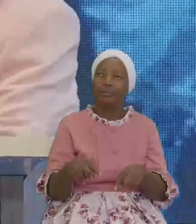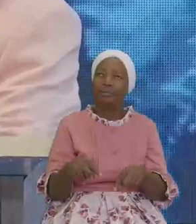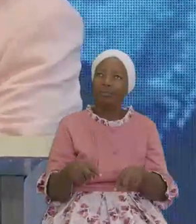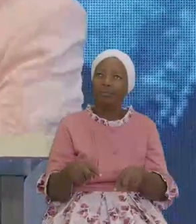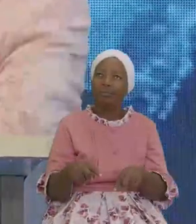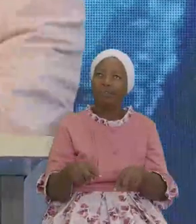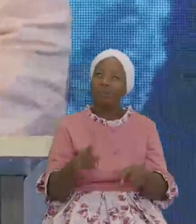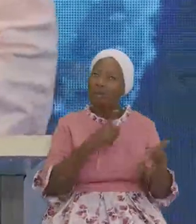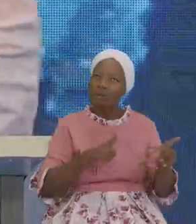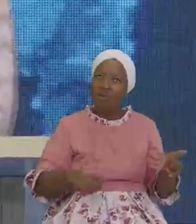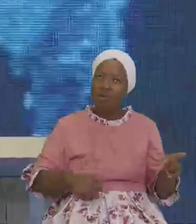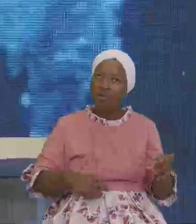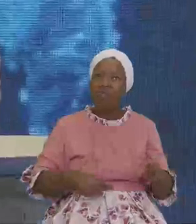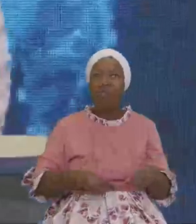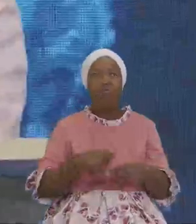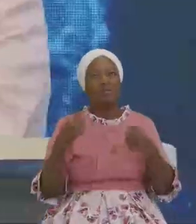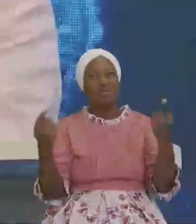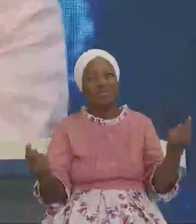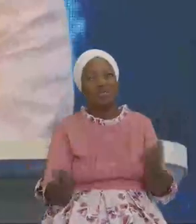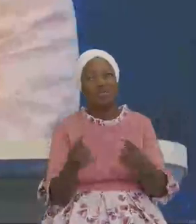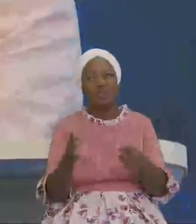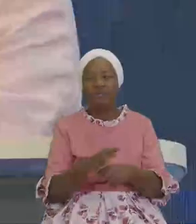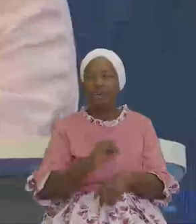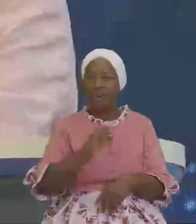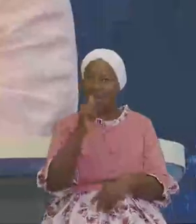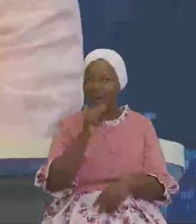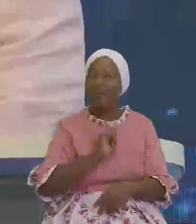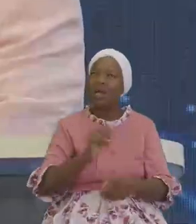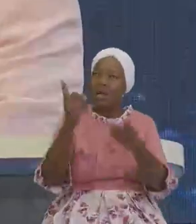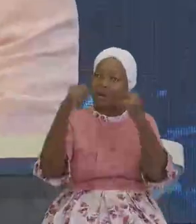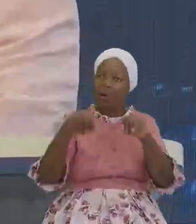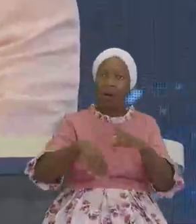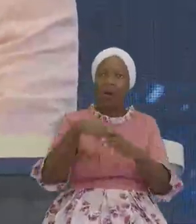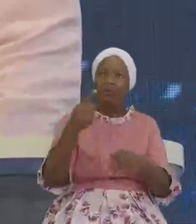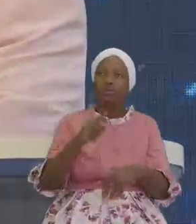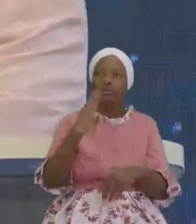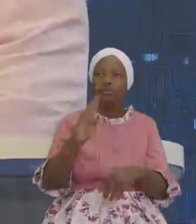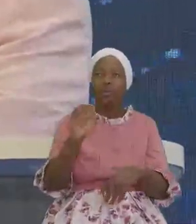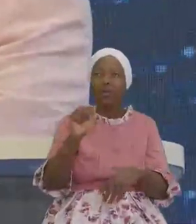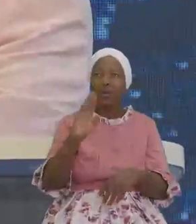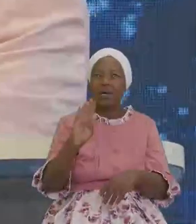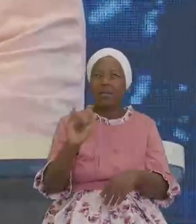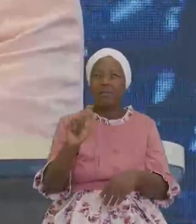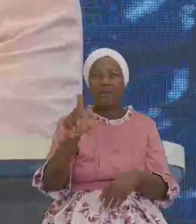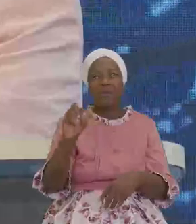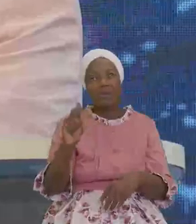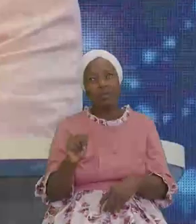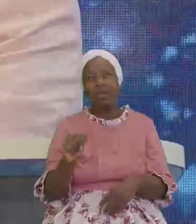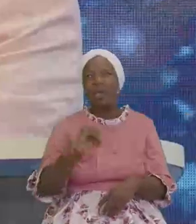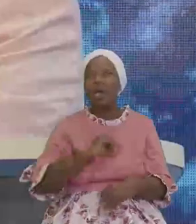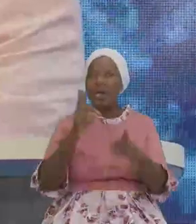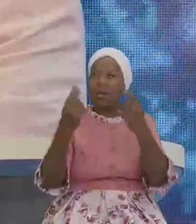viens. Très simple, je viens Seigneur. Je sors des